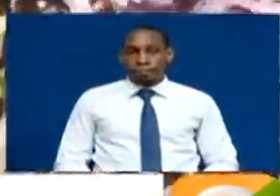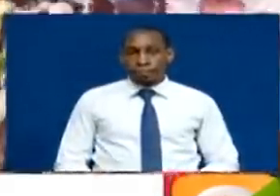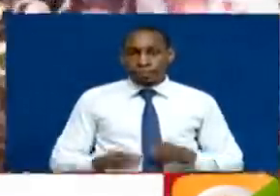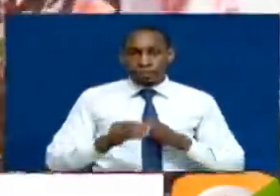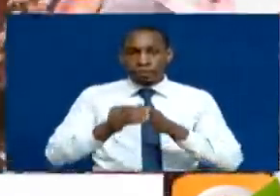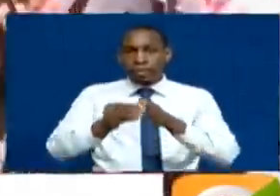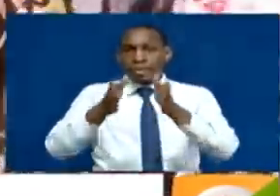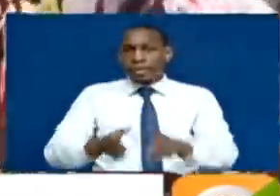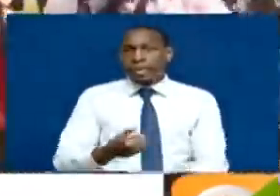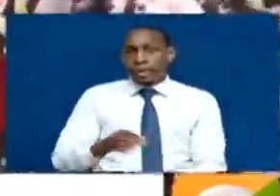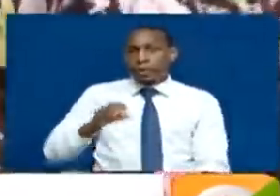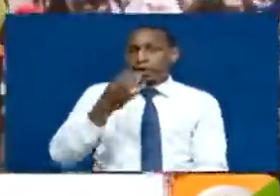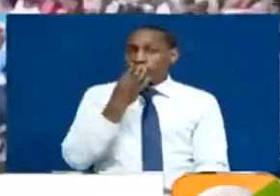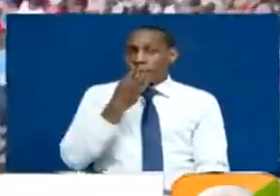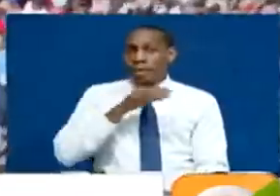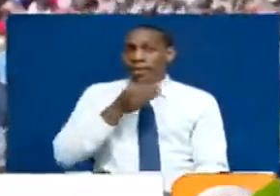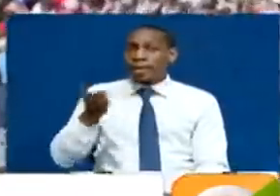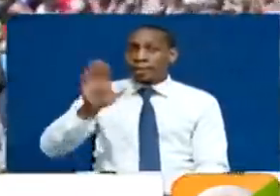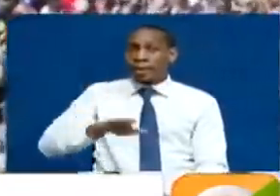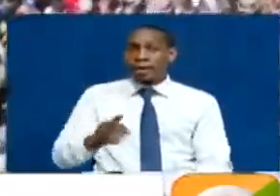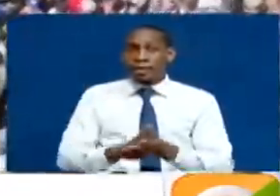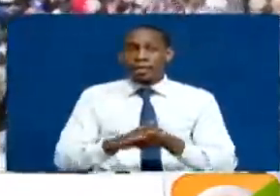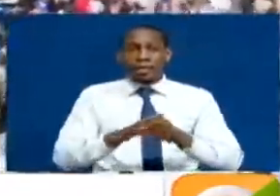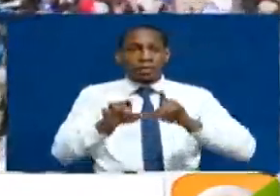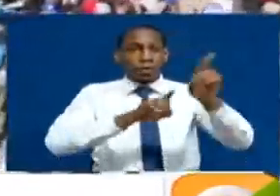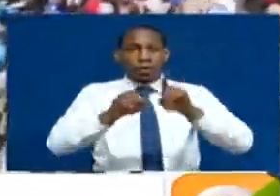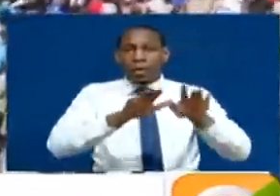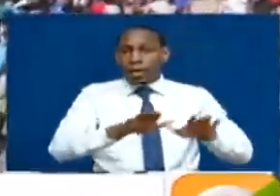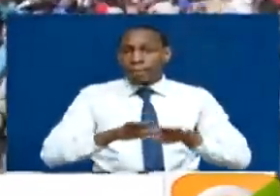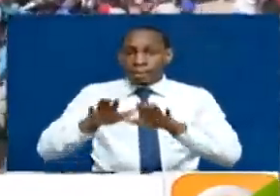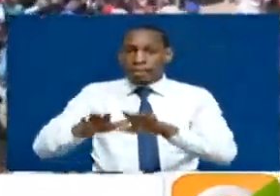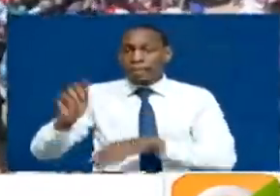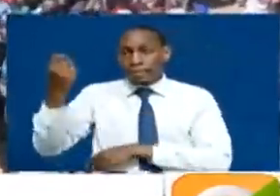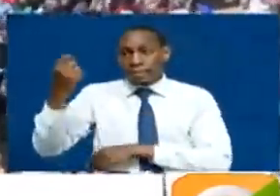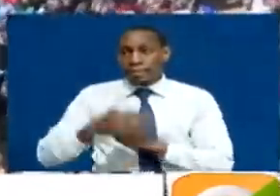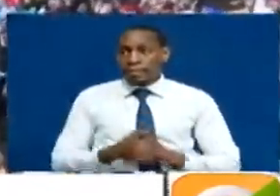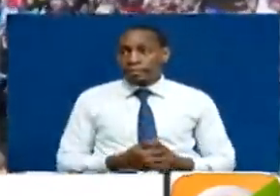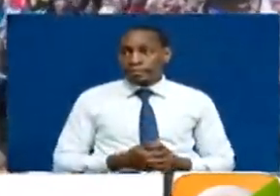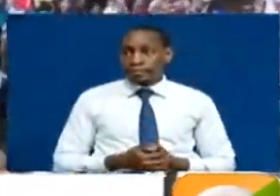Kinara wa ODM Raila Odinga amerejea katika misururu ya kampeni za urais.